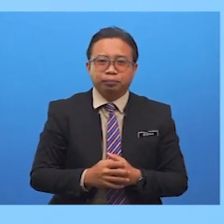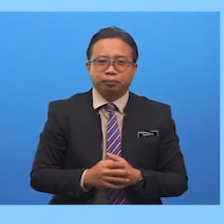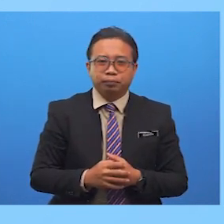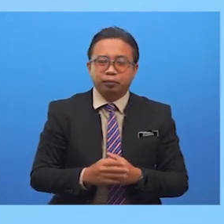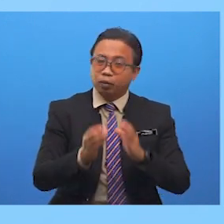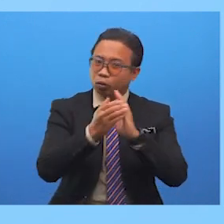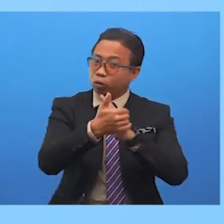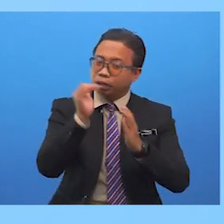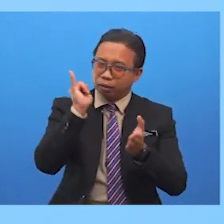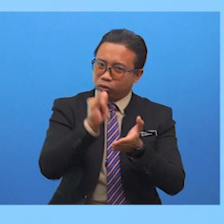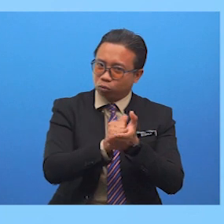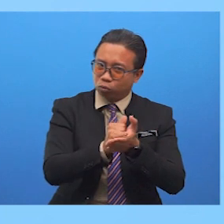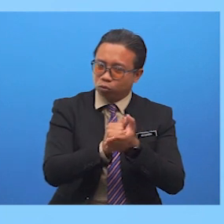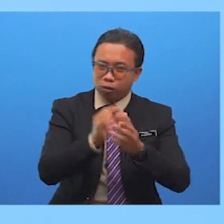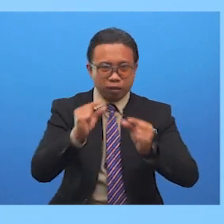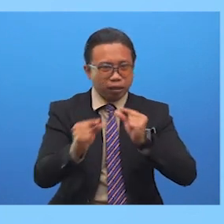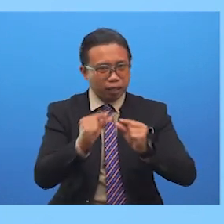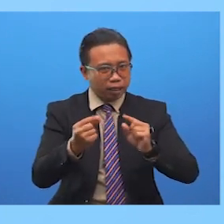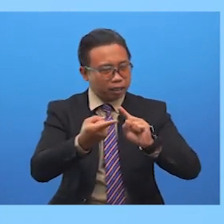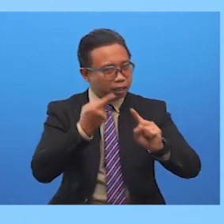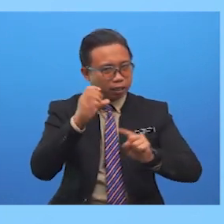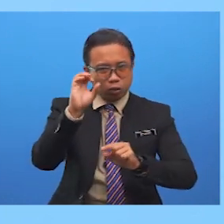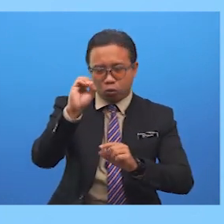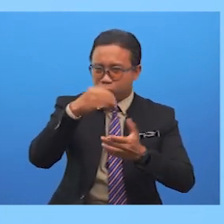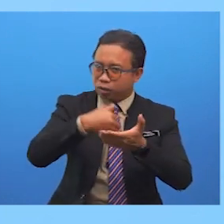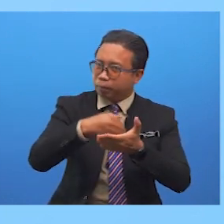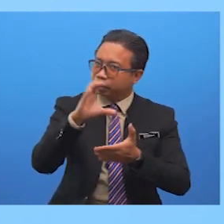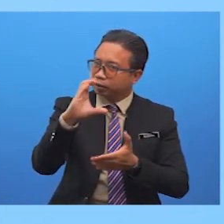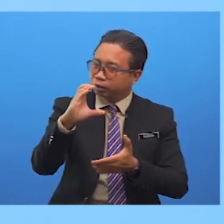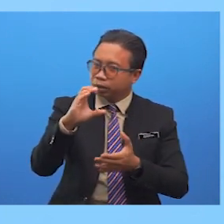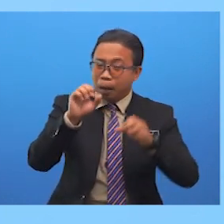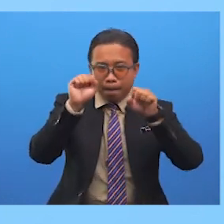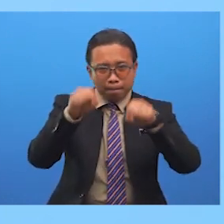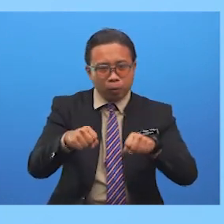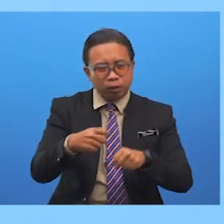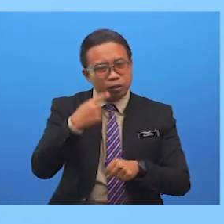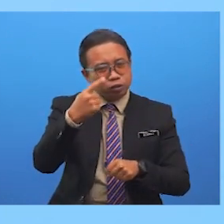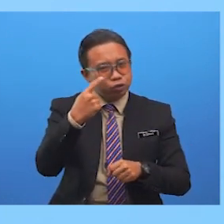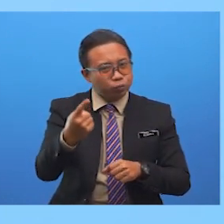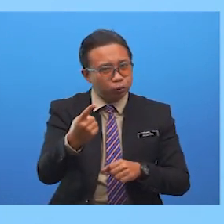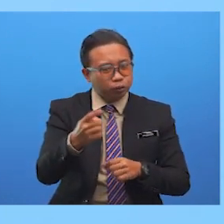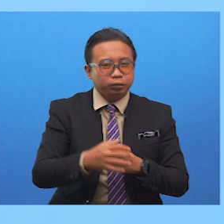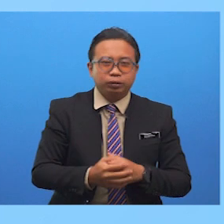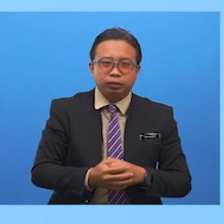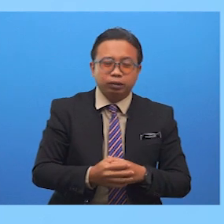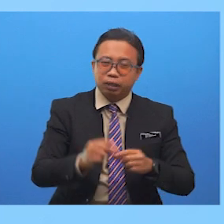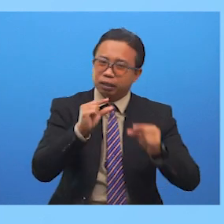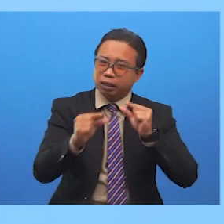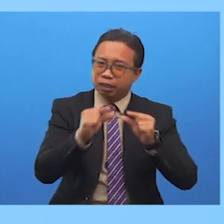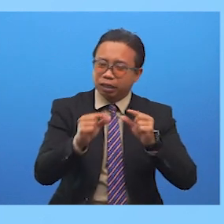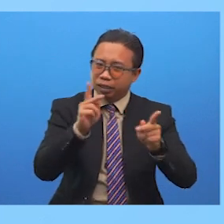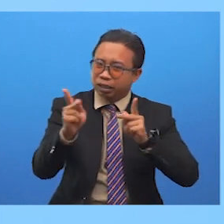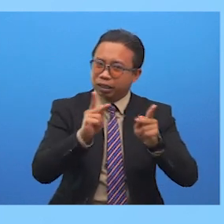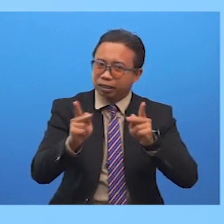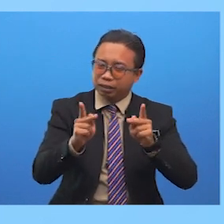oleh itu gerakan Dario hingga sih boleh ditakrifkan sebagai gerakan